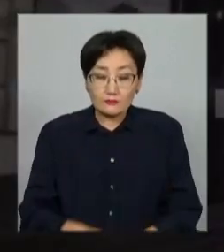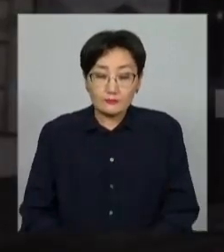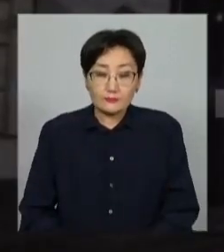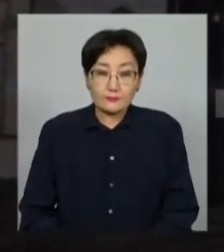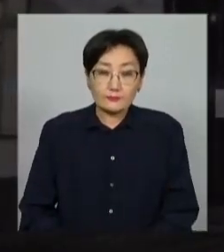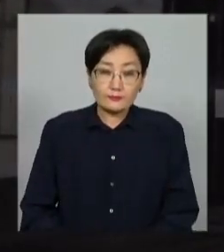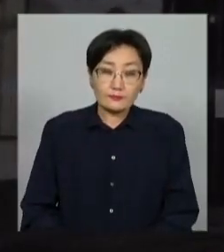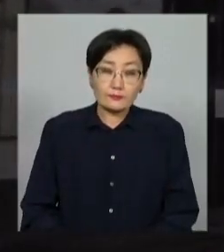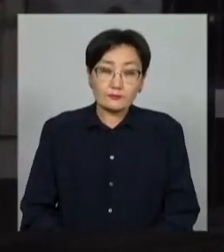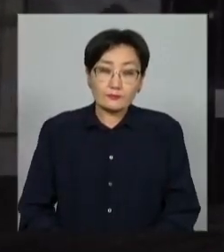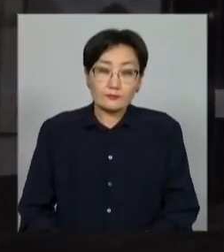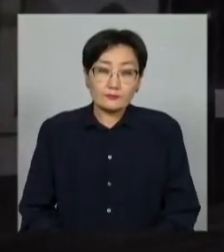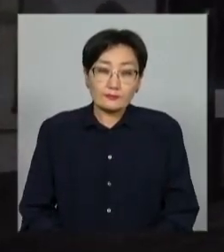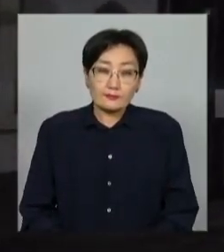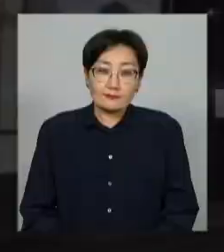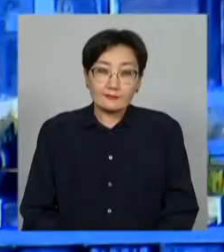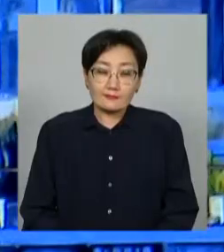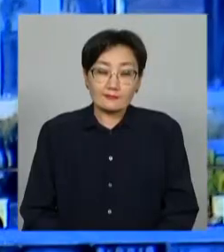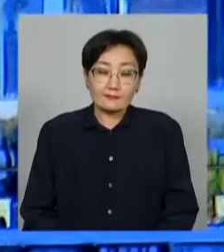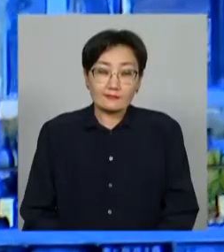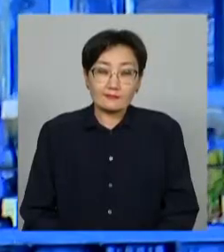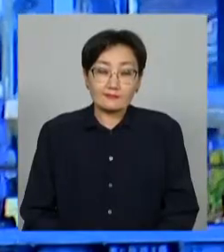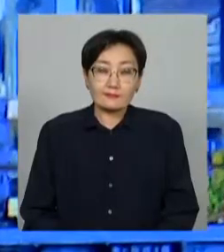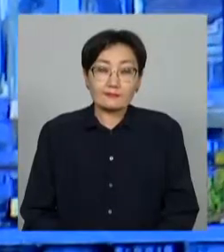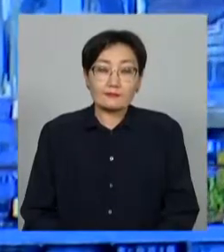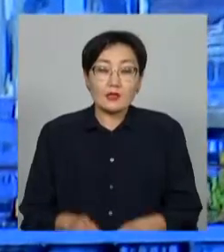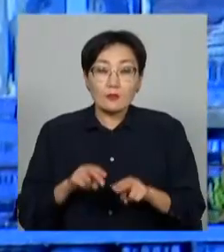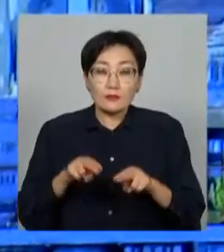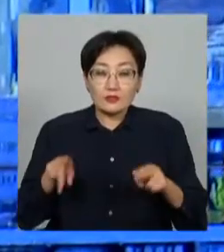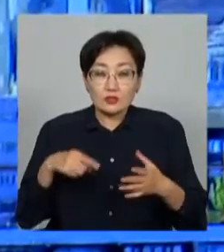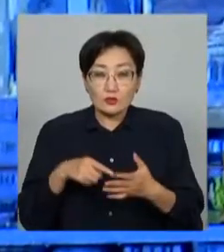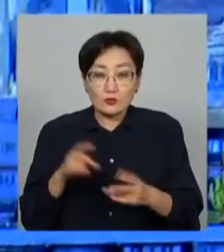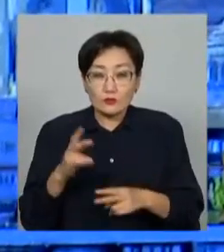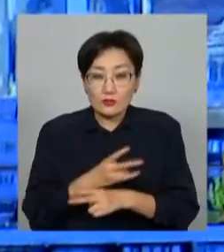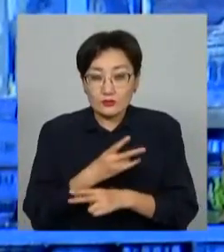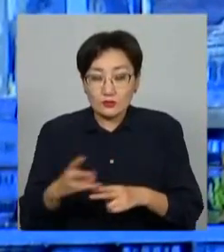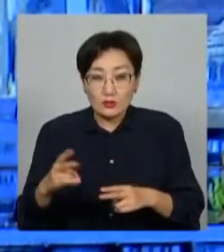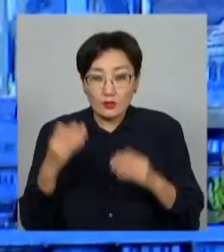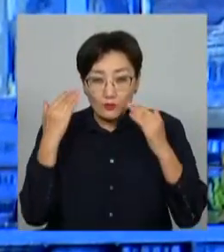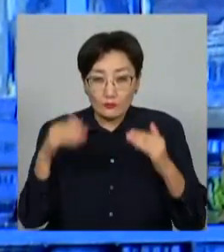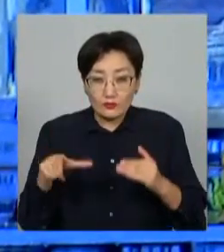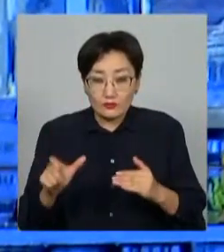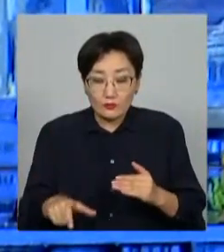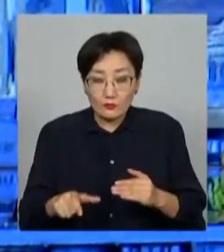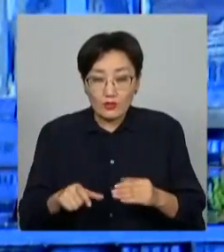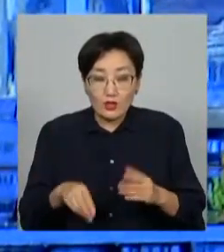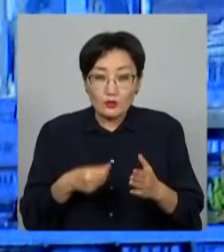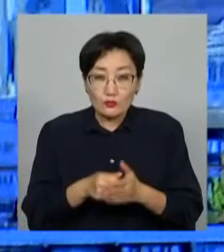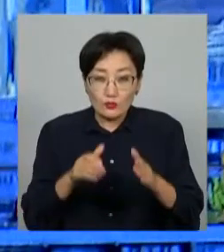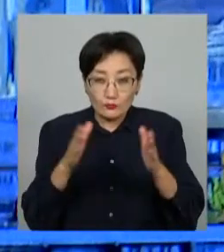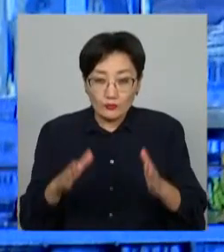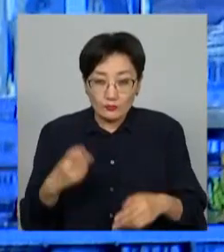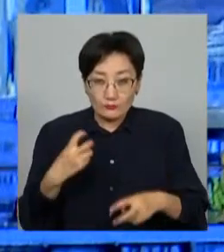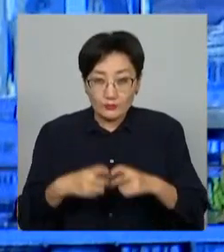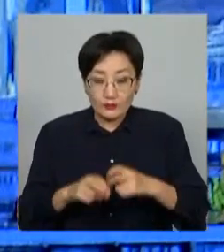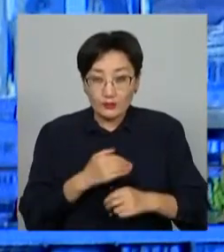Нұртай, Медет Саматұлы, Алматы телеарнасы. Ал Петропавлда түн жамылған белгісіз біреу төлем терминалын бұзбақ